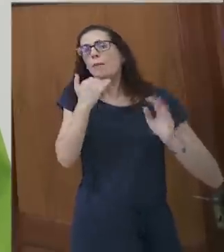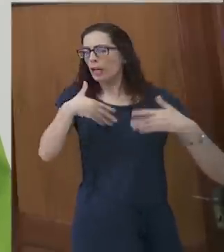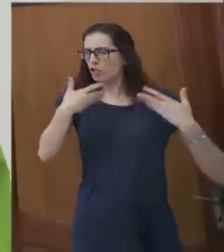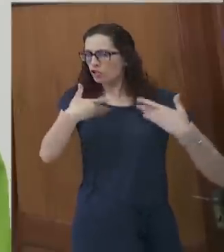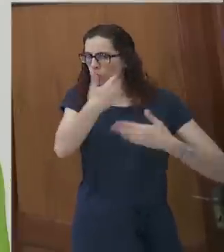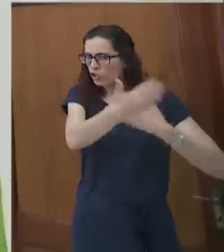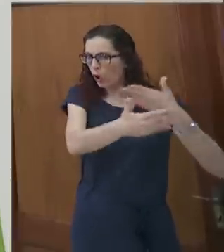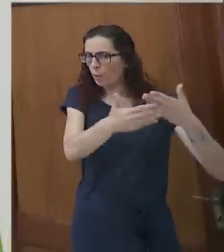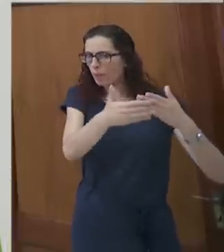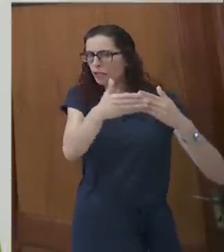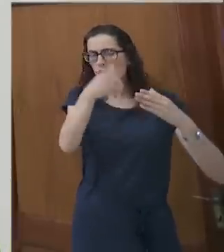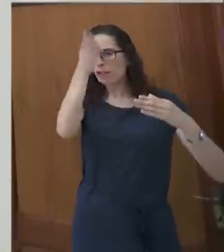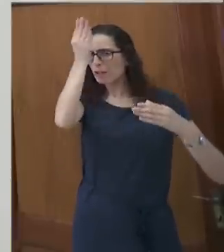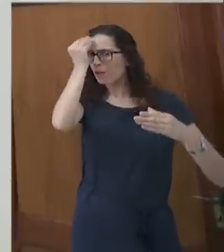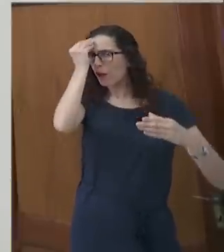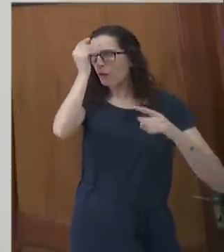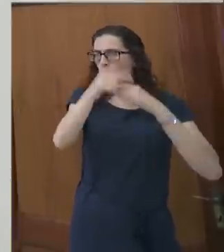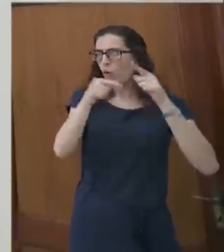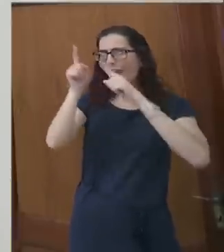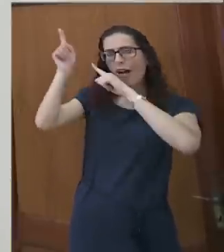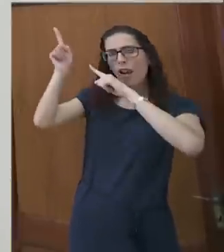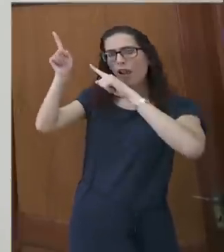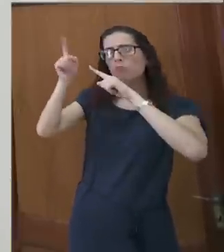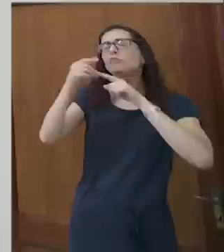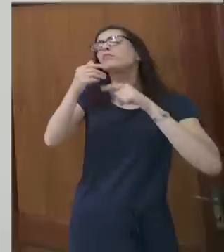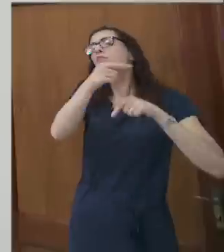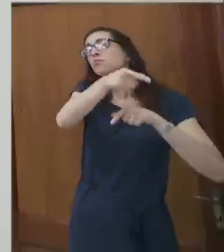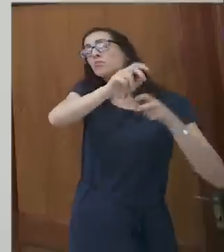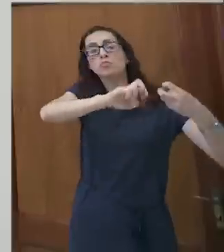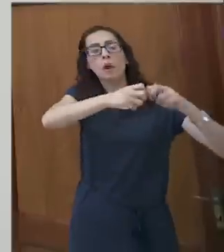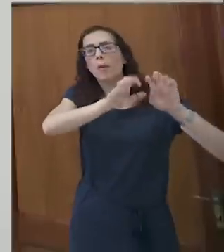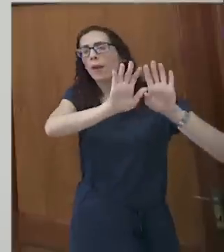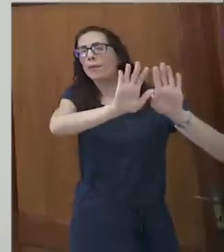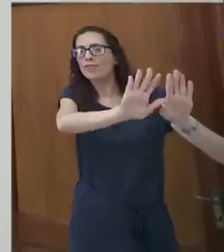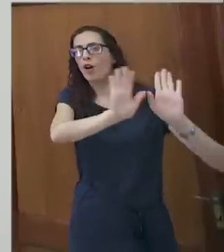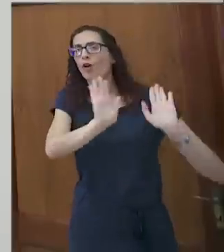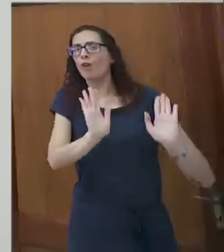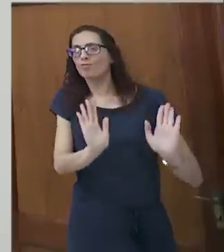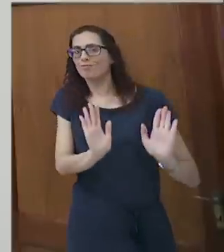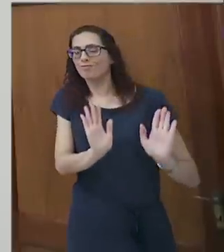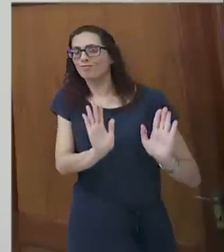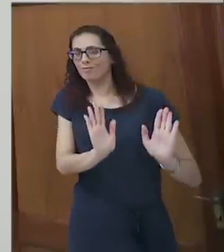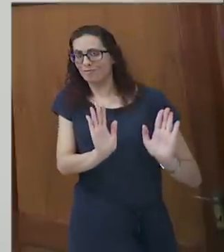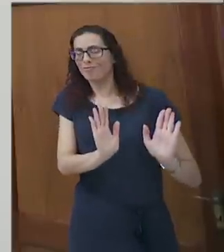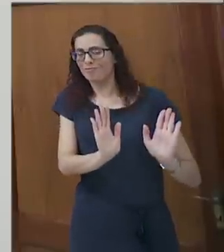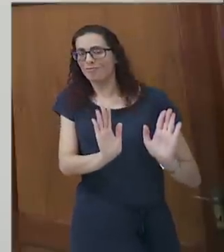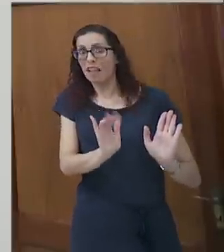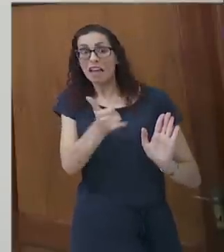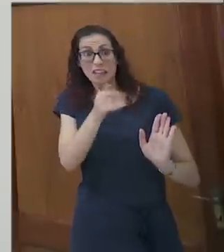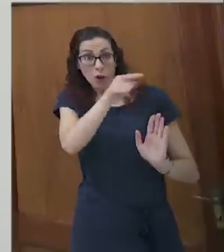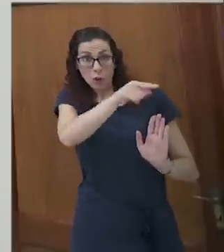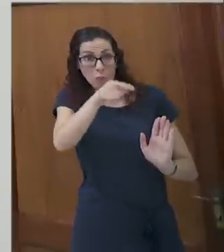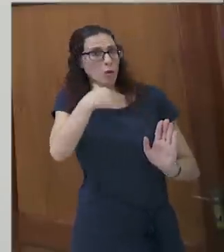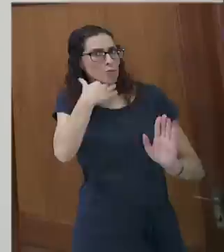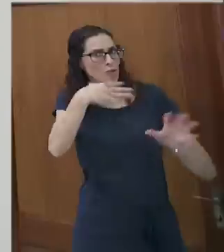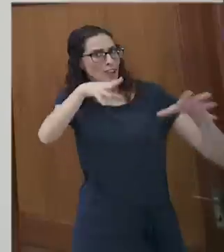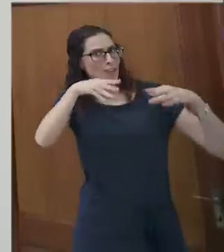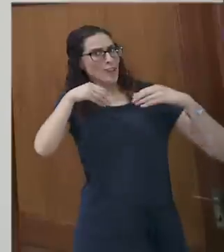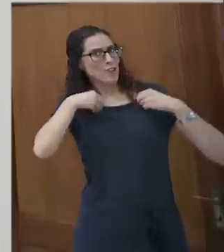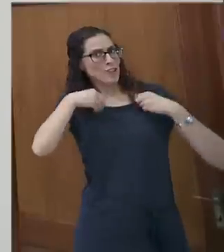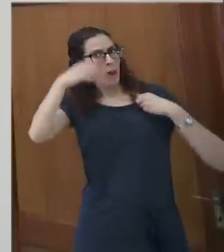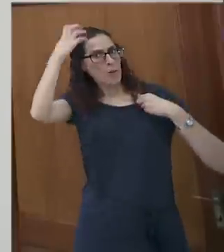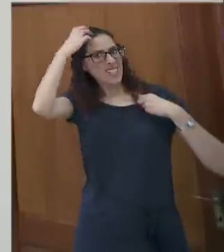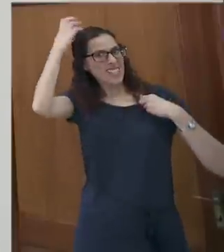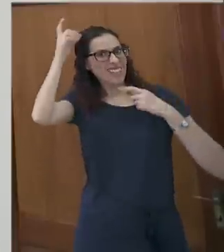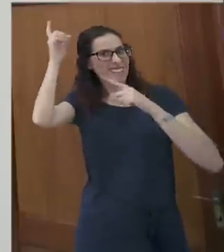li s-Sant Natalla waslet. U jekk ikun hemm min ma jilqaħħix, mhux tgħidu allura hawnhekk is-Sant